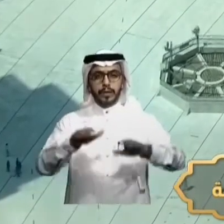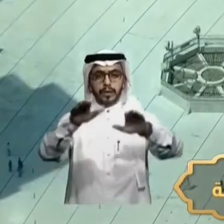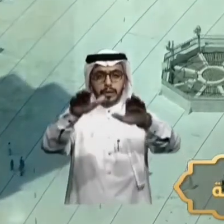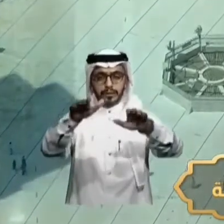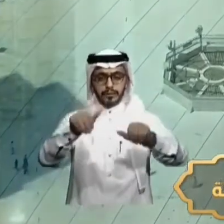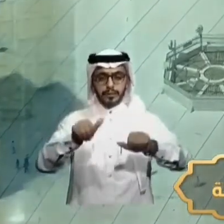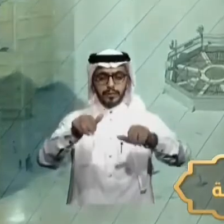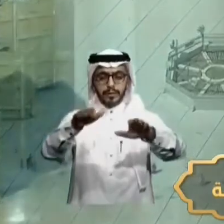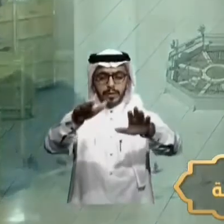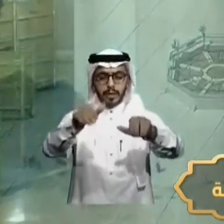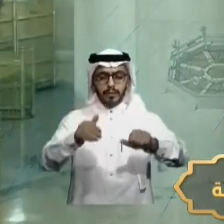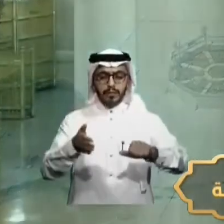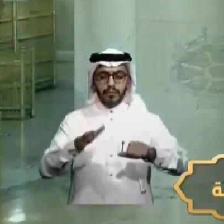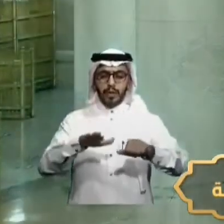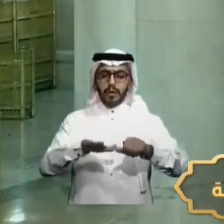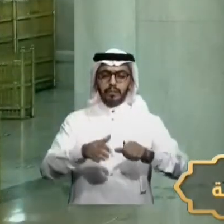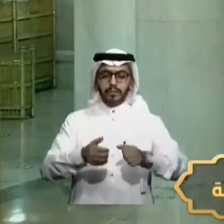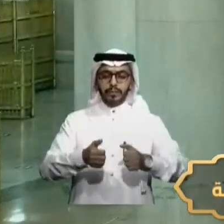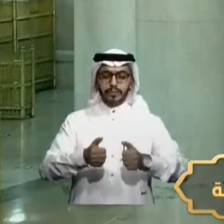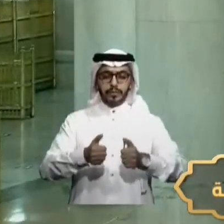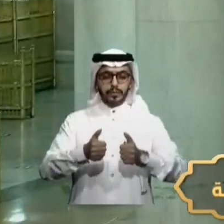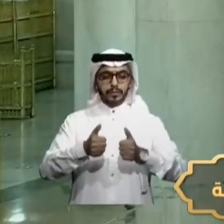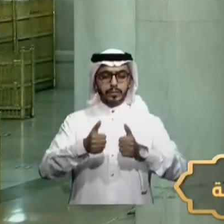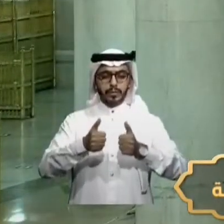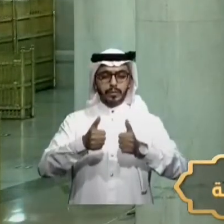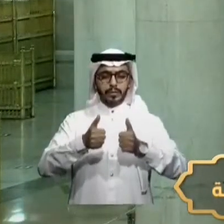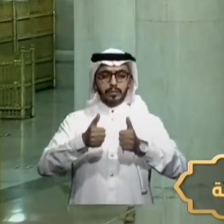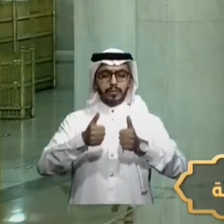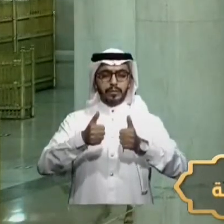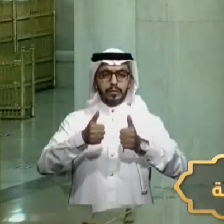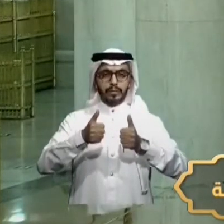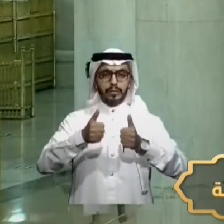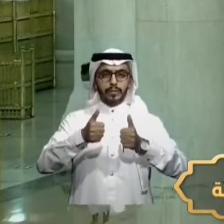حي على الفلاح.